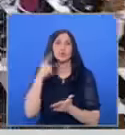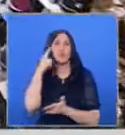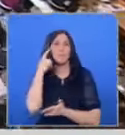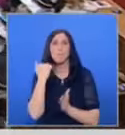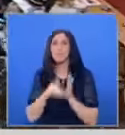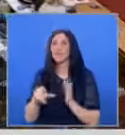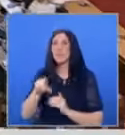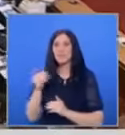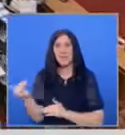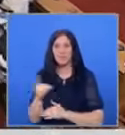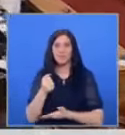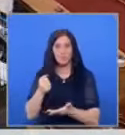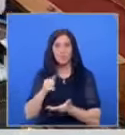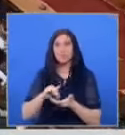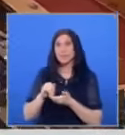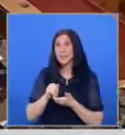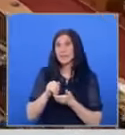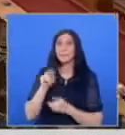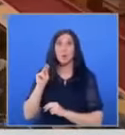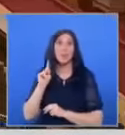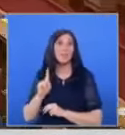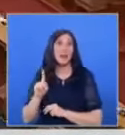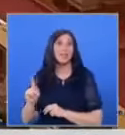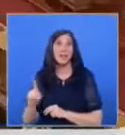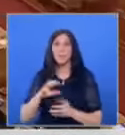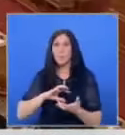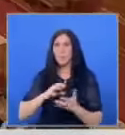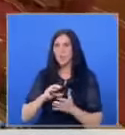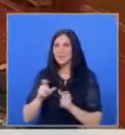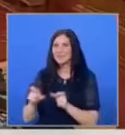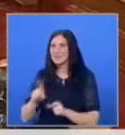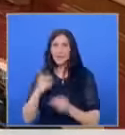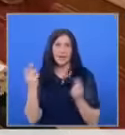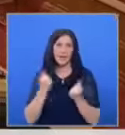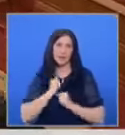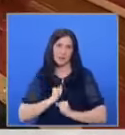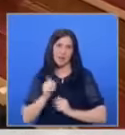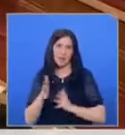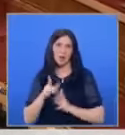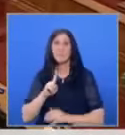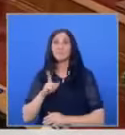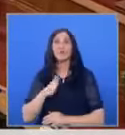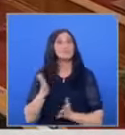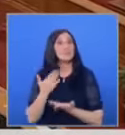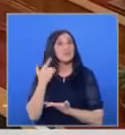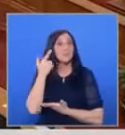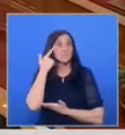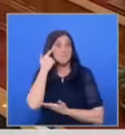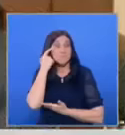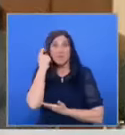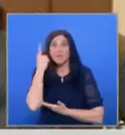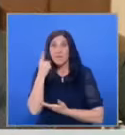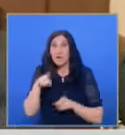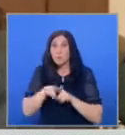идват от бюджета. А синдикатите предупредиха политиците да не си играят с търпението на хората. Не сме си представили подобна